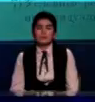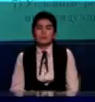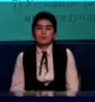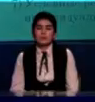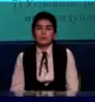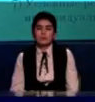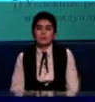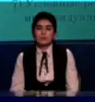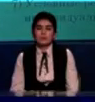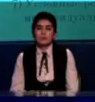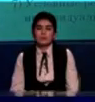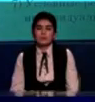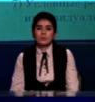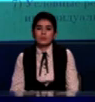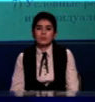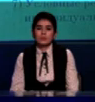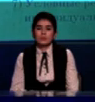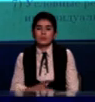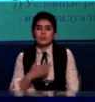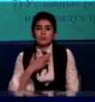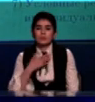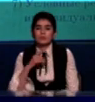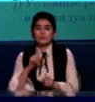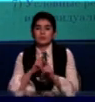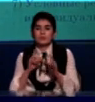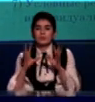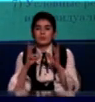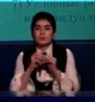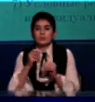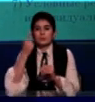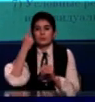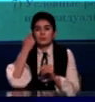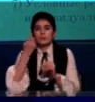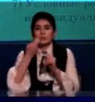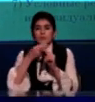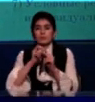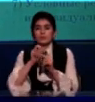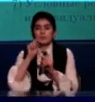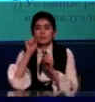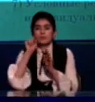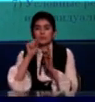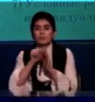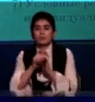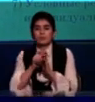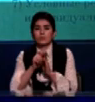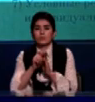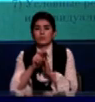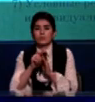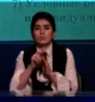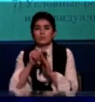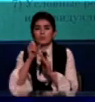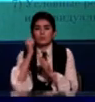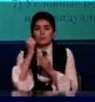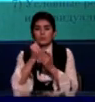Дальше по центротяжному волокну у нас идет сигнал, что мы ударились локтем,